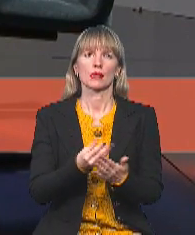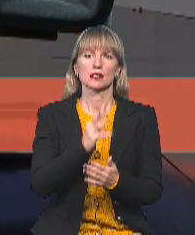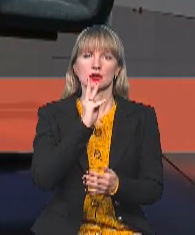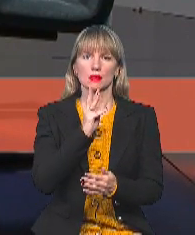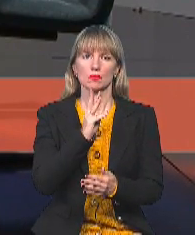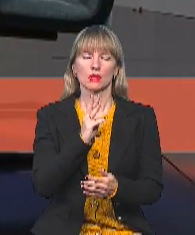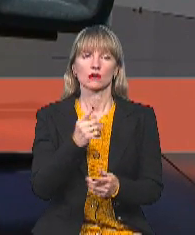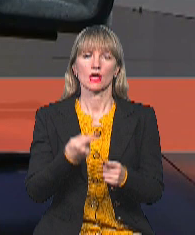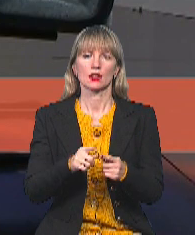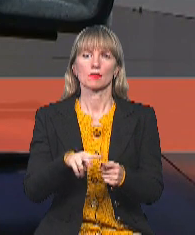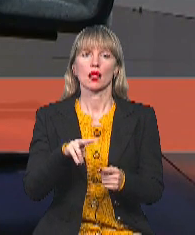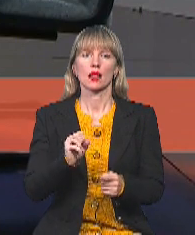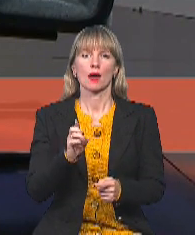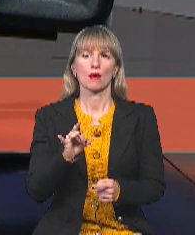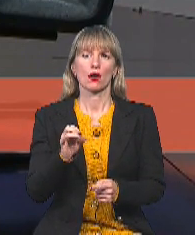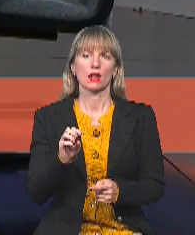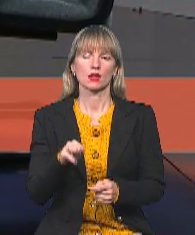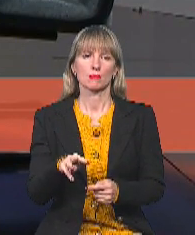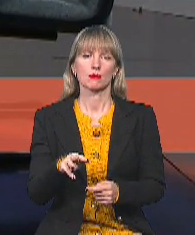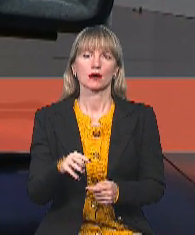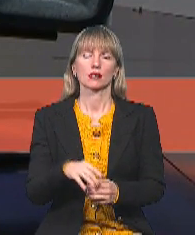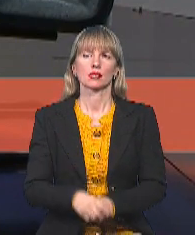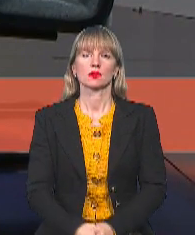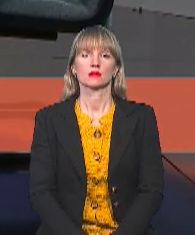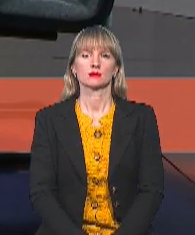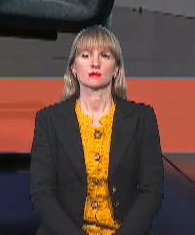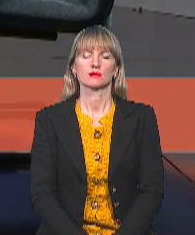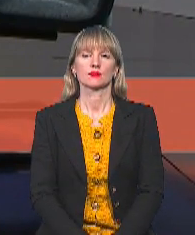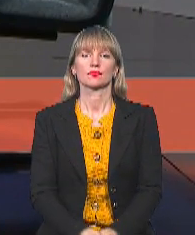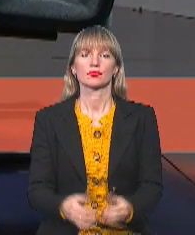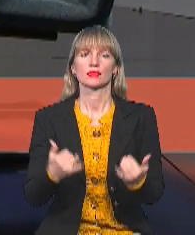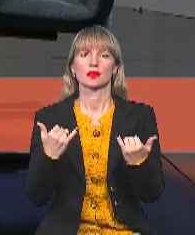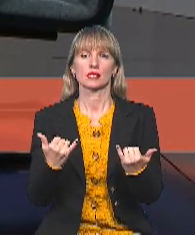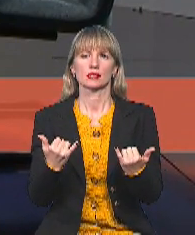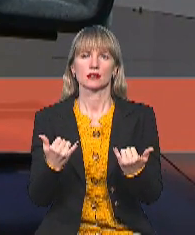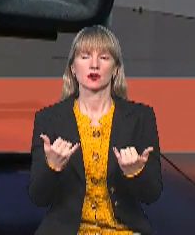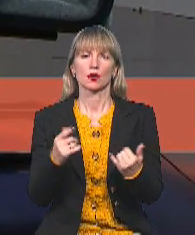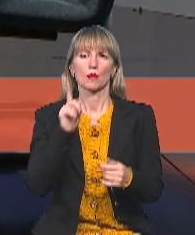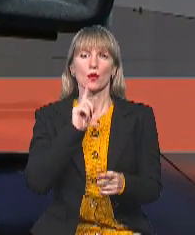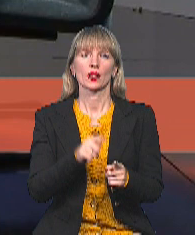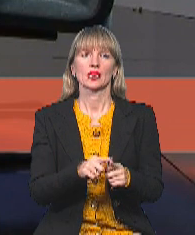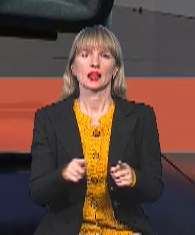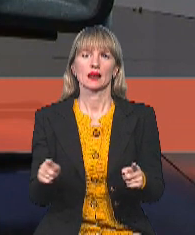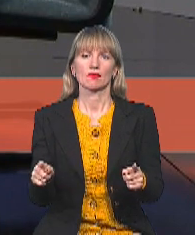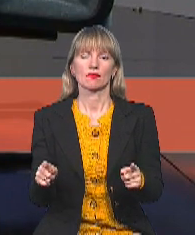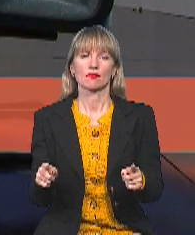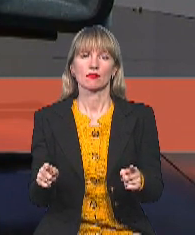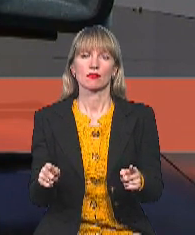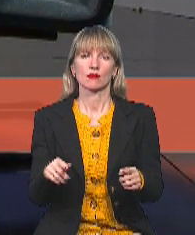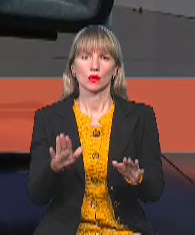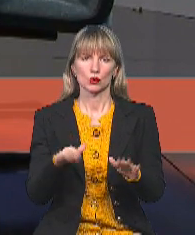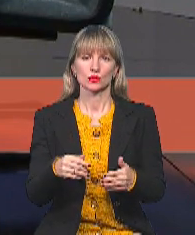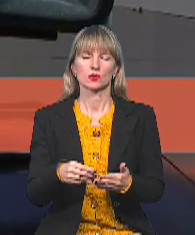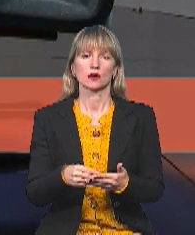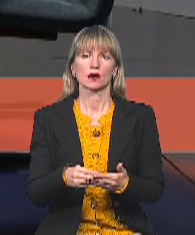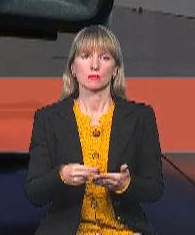зарплату тем же лаборантам и врачам-рентгенологам. От зараз нам поки триває, от, ну, ви вже підписали контракт чи